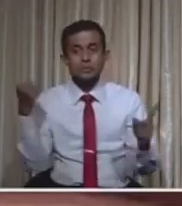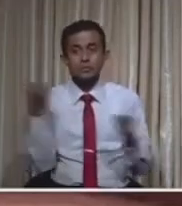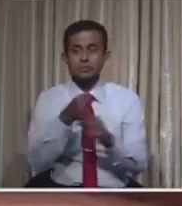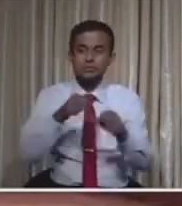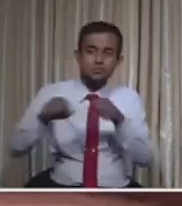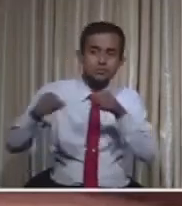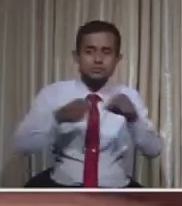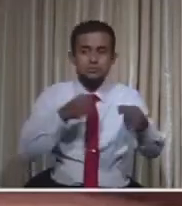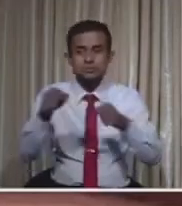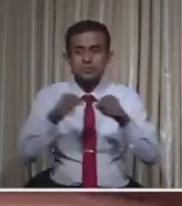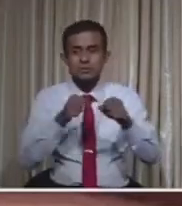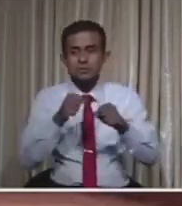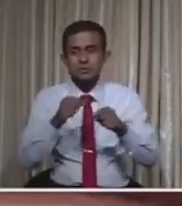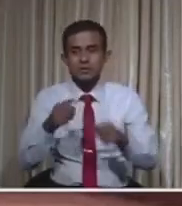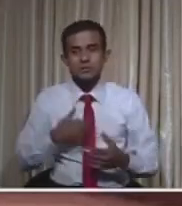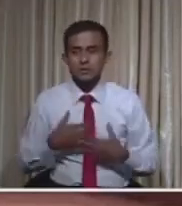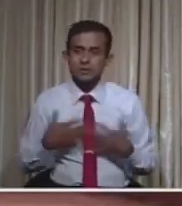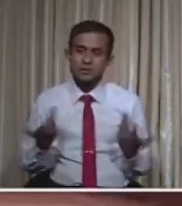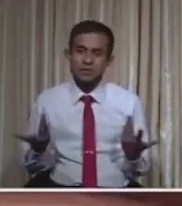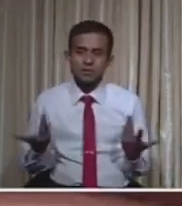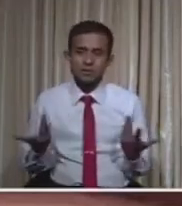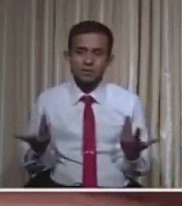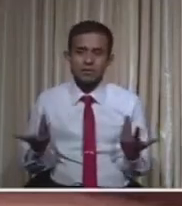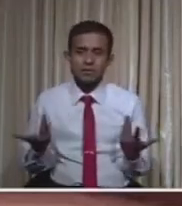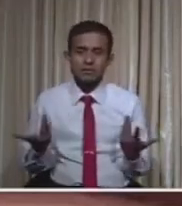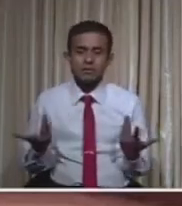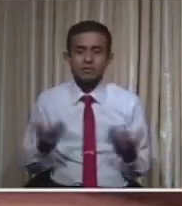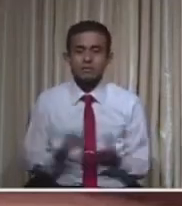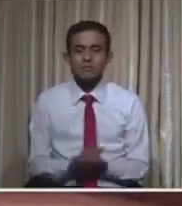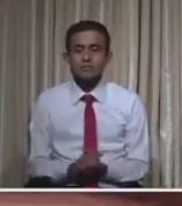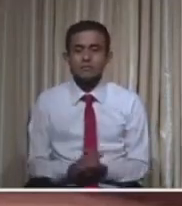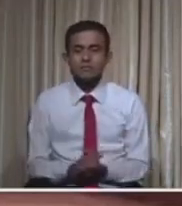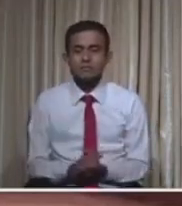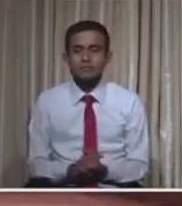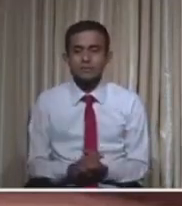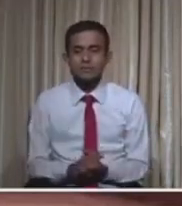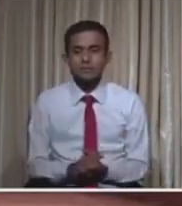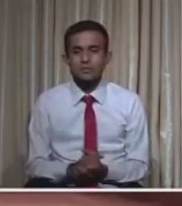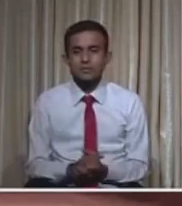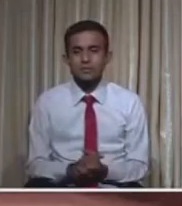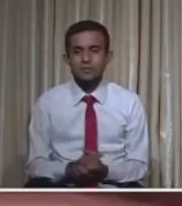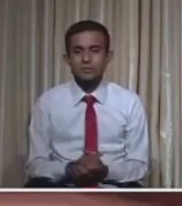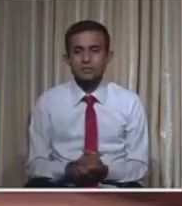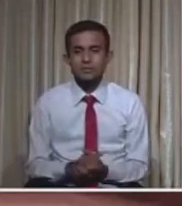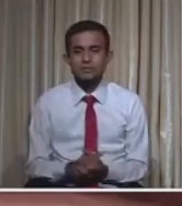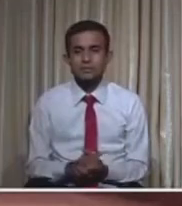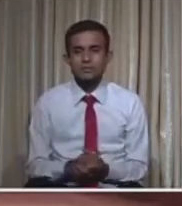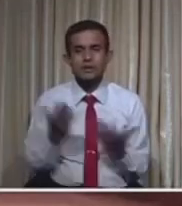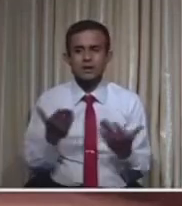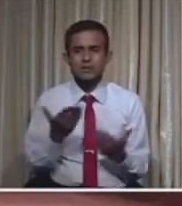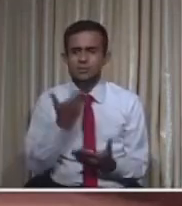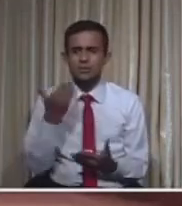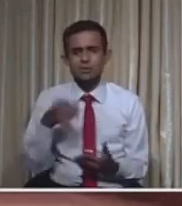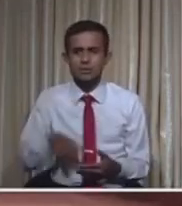අරම ඒවා ඒ වටන මම නෑ. ඒක නිසා මේ අපිට නෑ හොඳට පුළුවන්